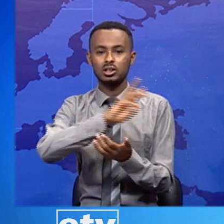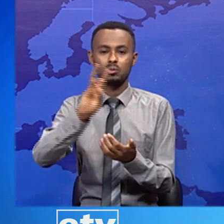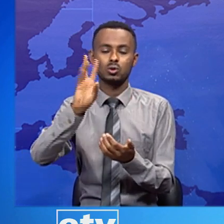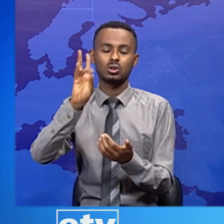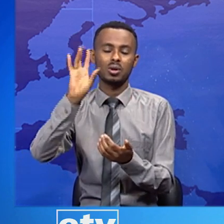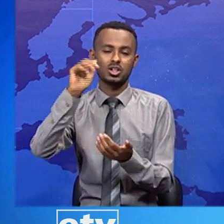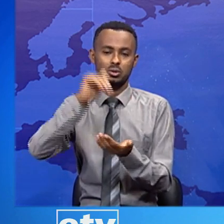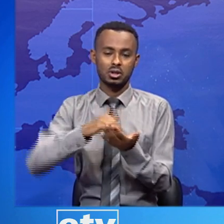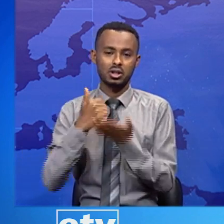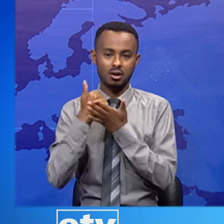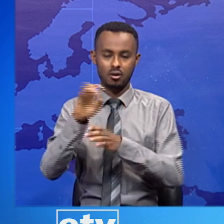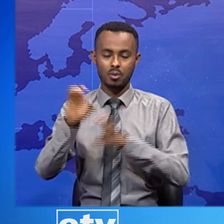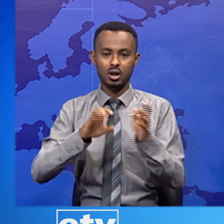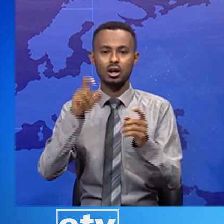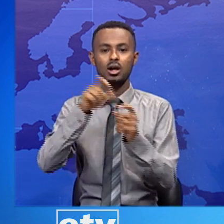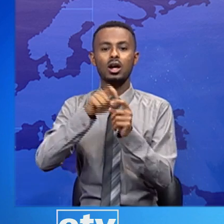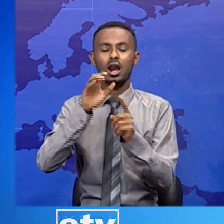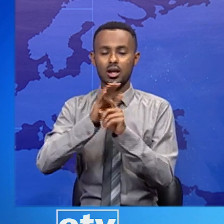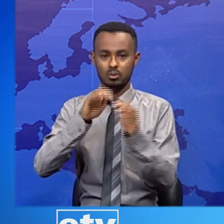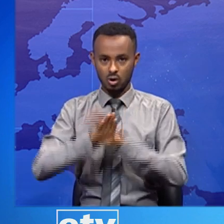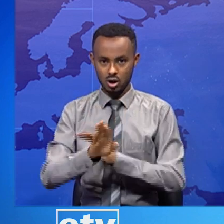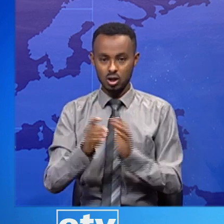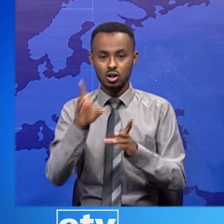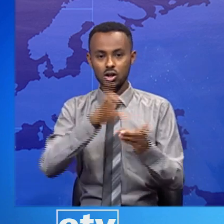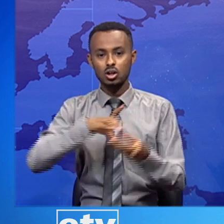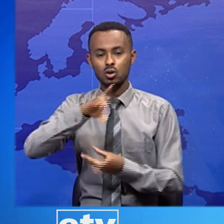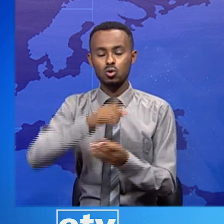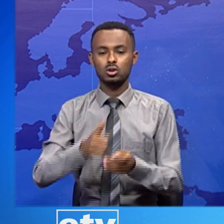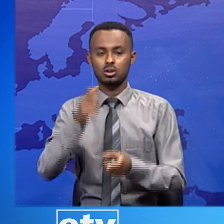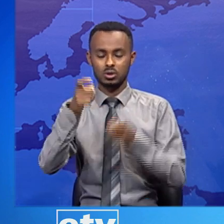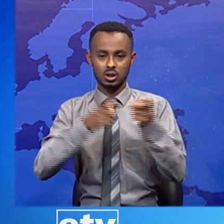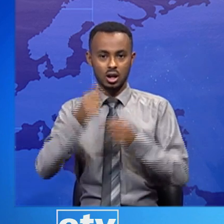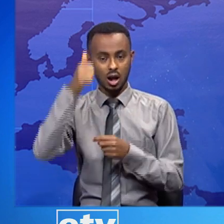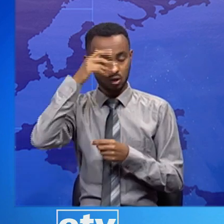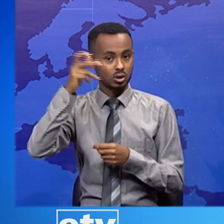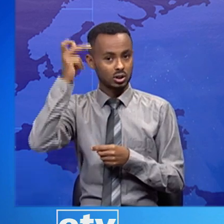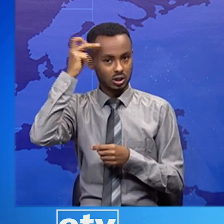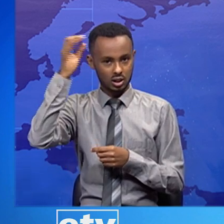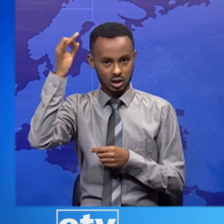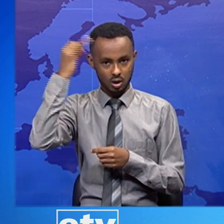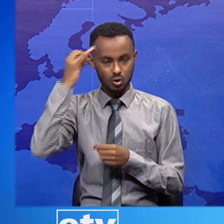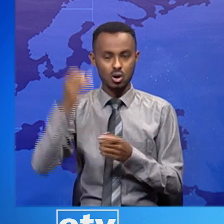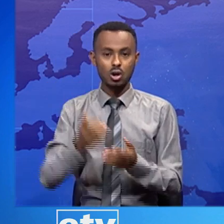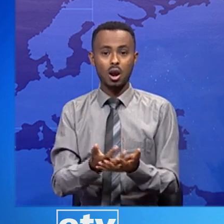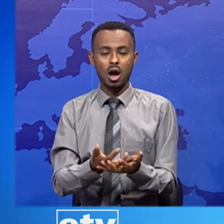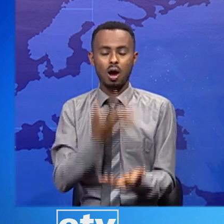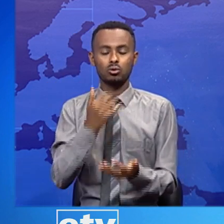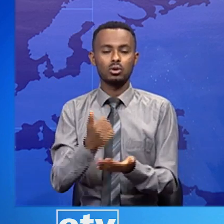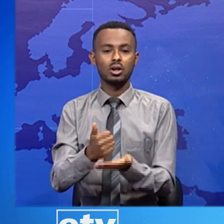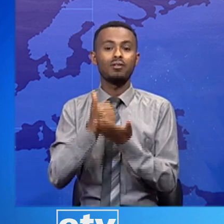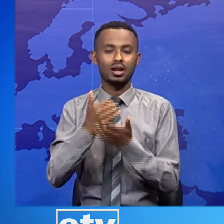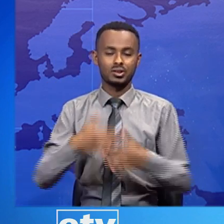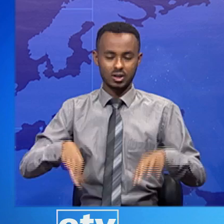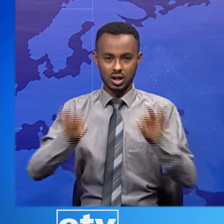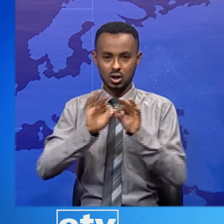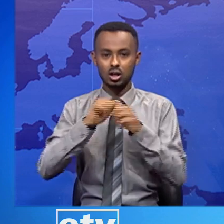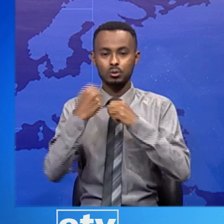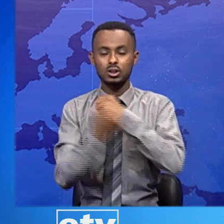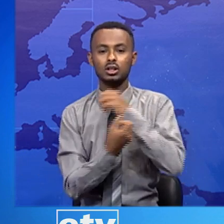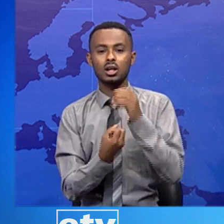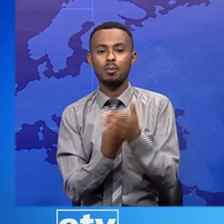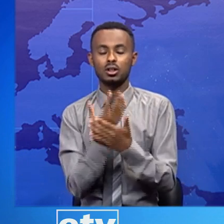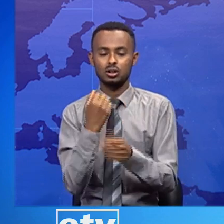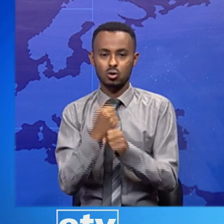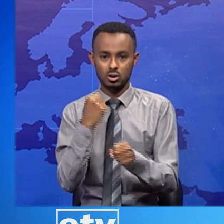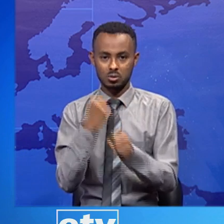80 ሚሊዮን ብር ድጋፍ ማድረግ ድጋፍ ለማድረግ የክልሉ ርዕሰ መስተዳድር የክልሉ ርዕሰ መስተዳድር ደግሞ አቶ ደስታ የባለሀብቱ ድጋፍ ያስፈልጋል። ባለሀብቱ የመሰረተ ልማት ስራዎች